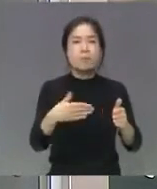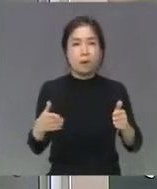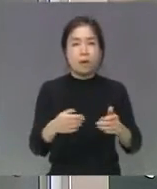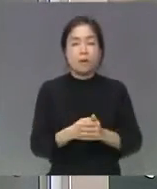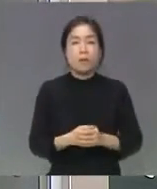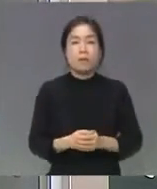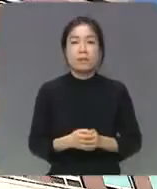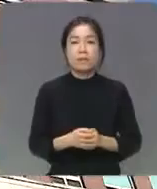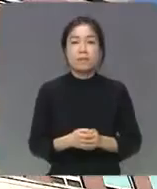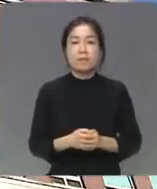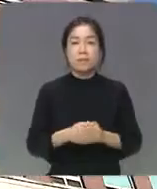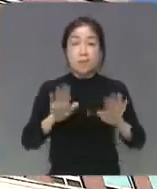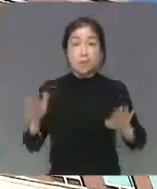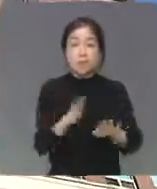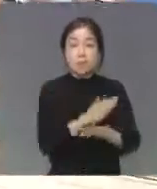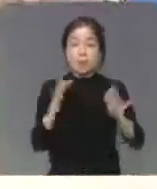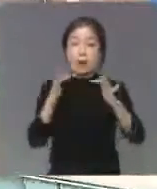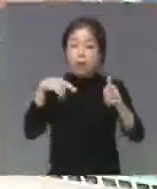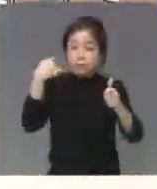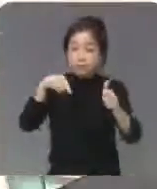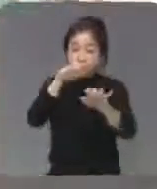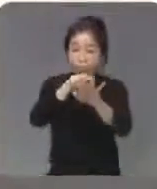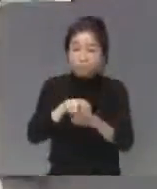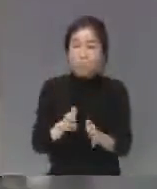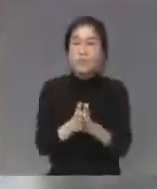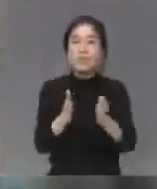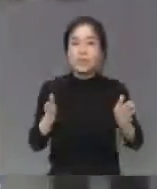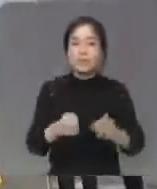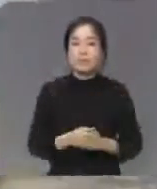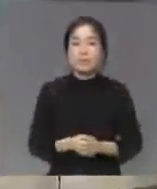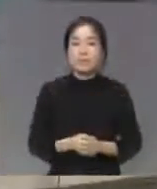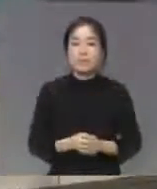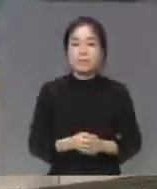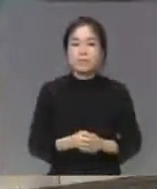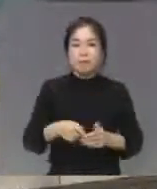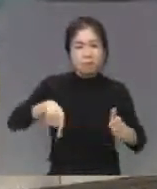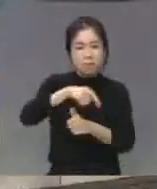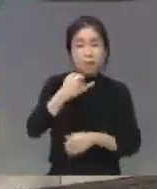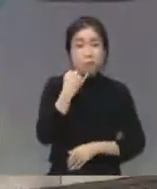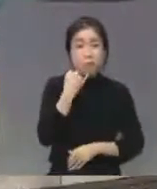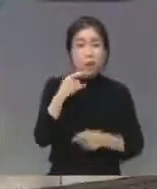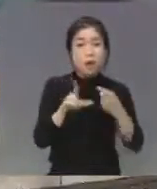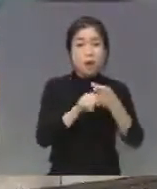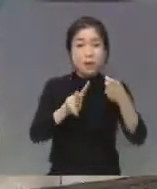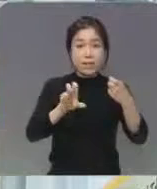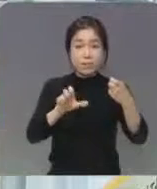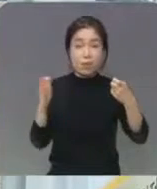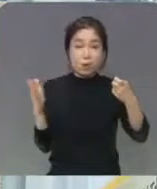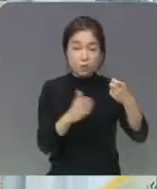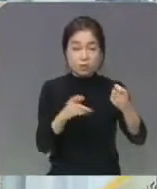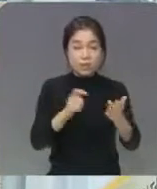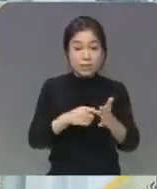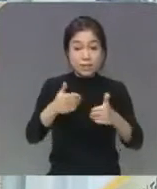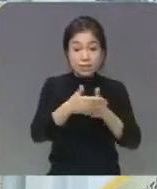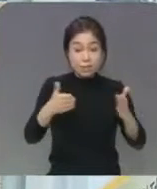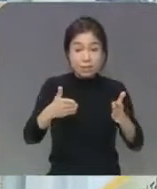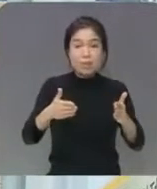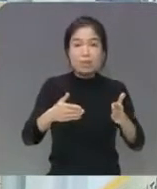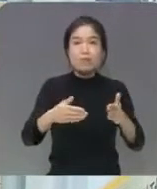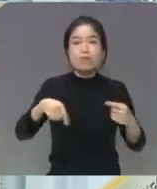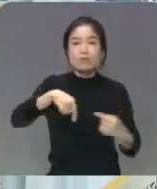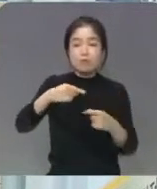않았는데요 올해부터 원격진료 내기 시작합니다 수 상황이 악화 되지 않으면 won't let 5일부터 응급실 운영을 부분